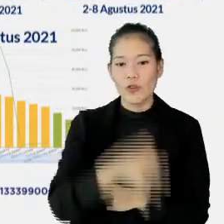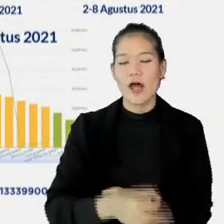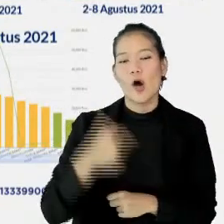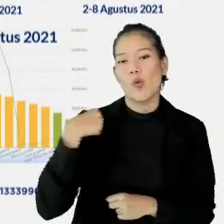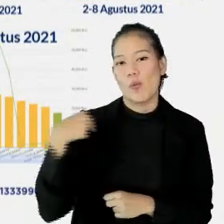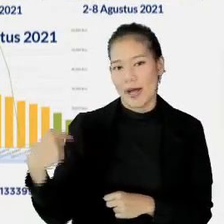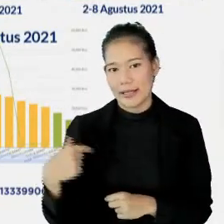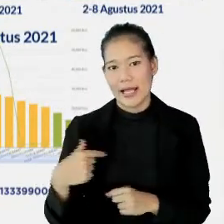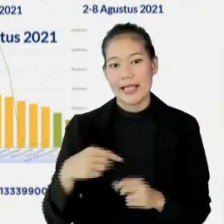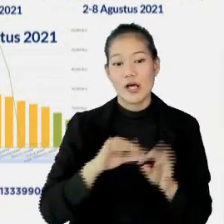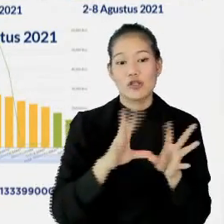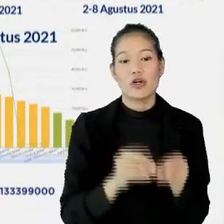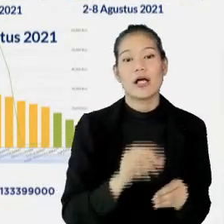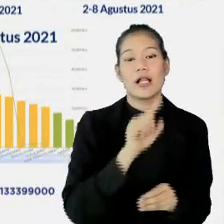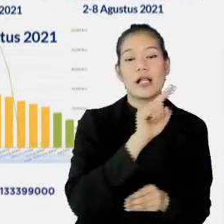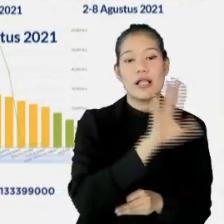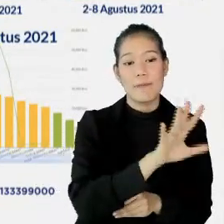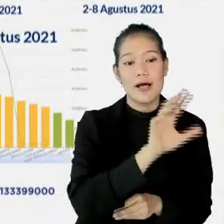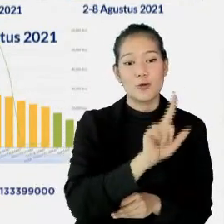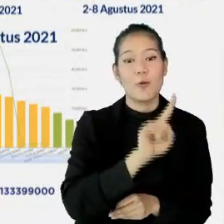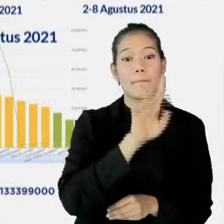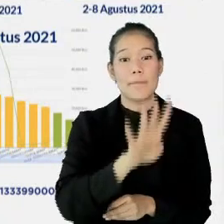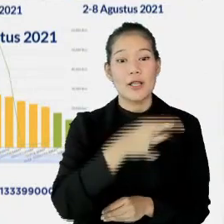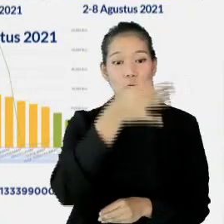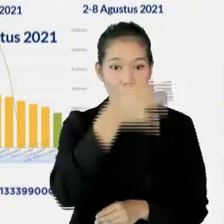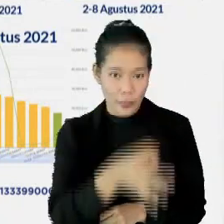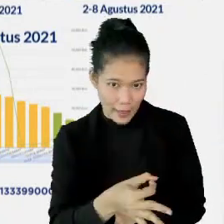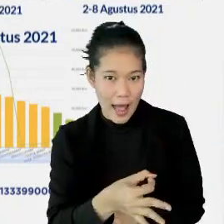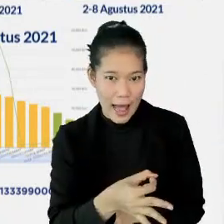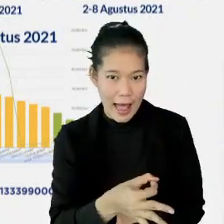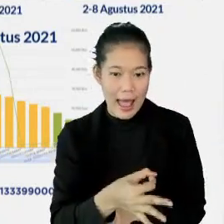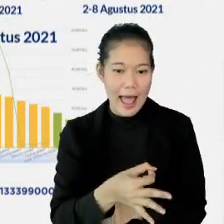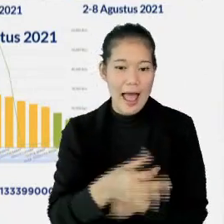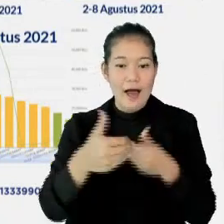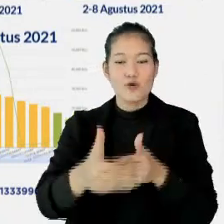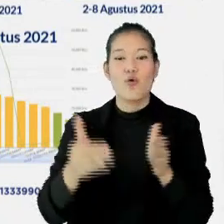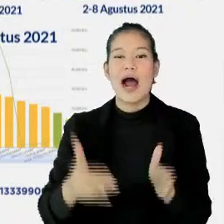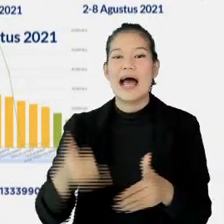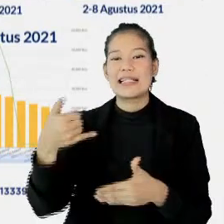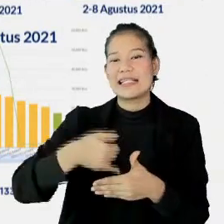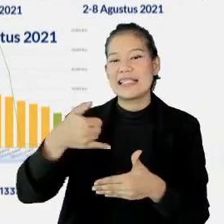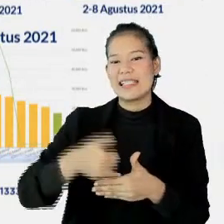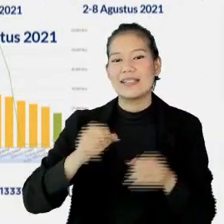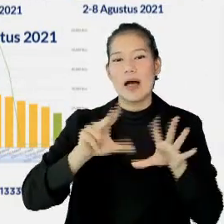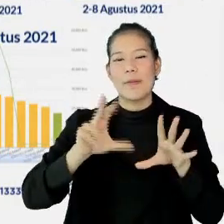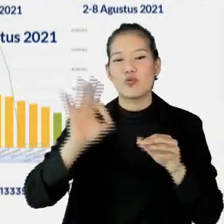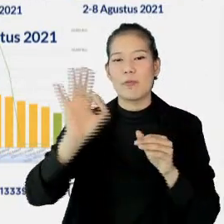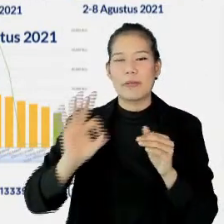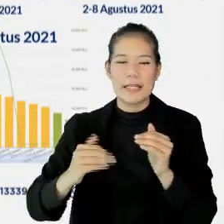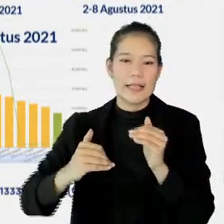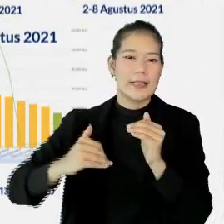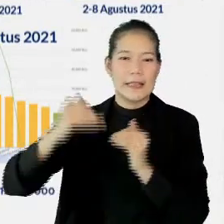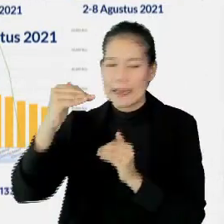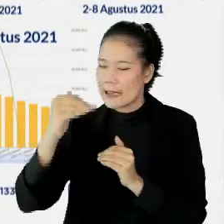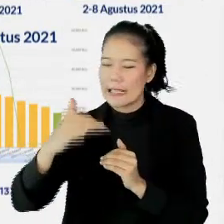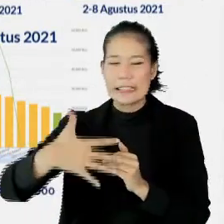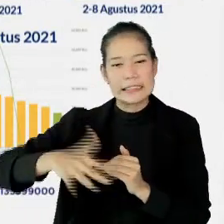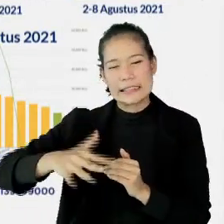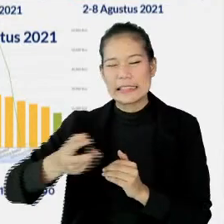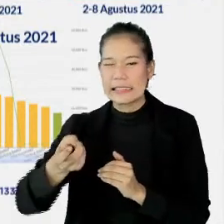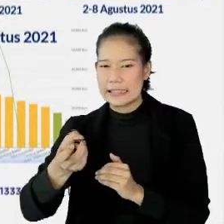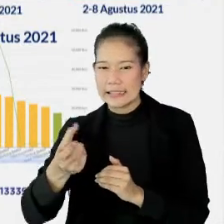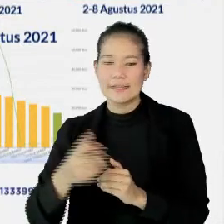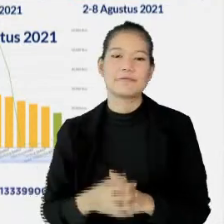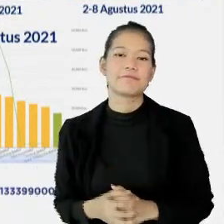kota dari 514 kabupaten kota di Indonesia dengan keterisian bor lebih dari 80%. Nah, jadi ini kita bisa lihat